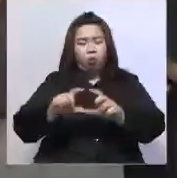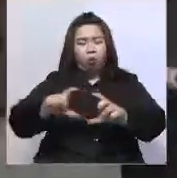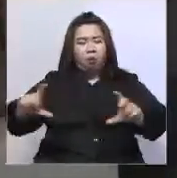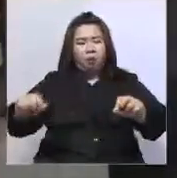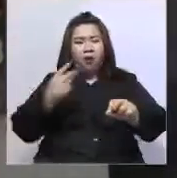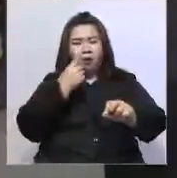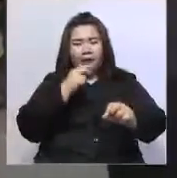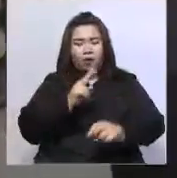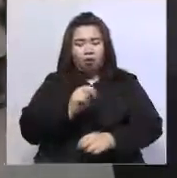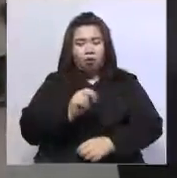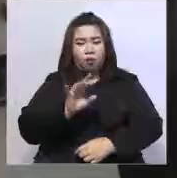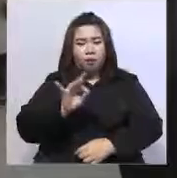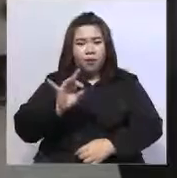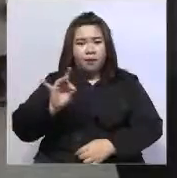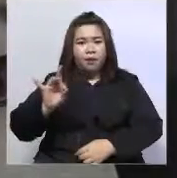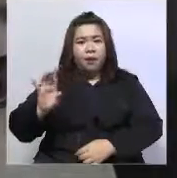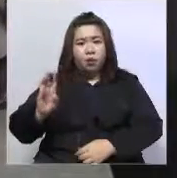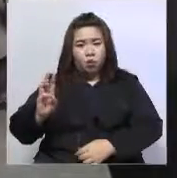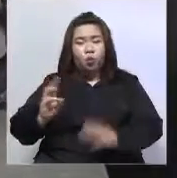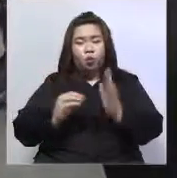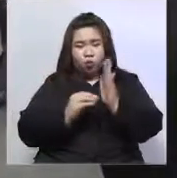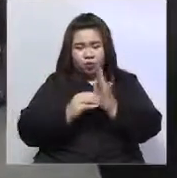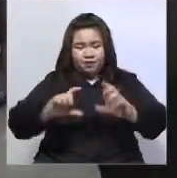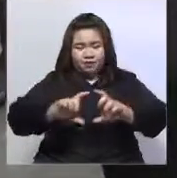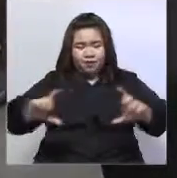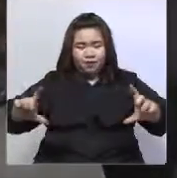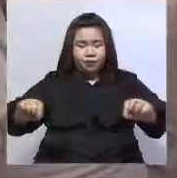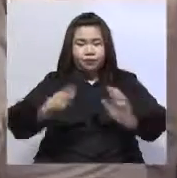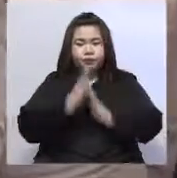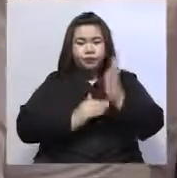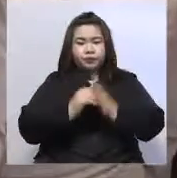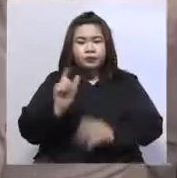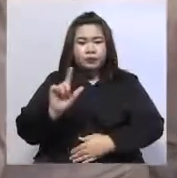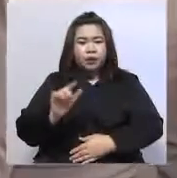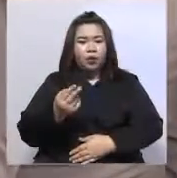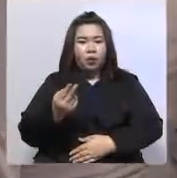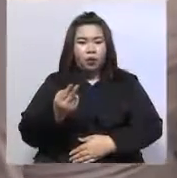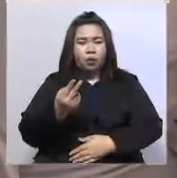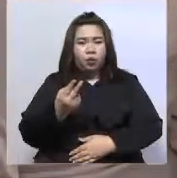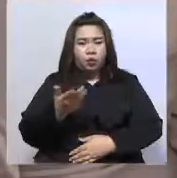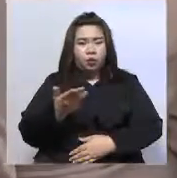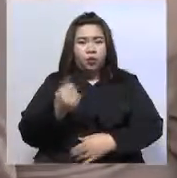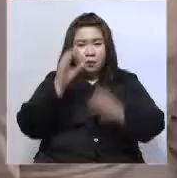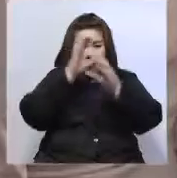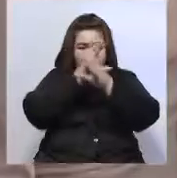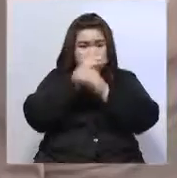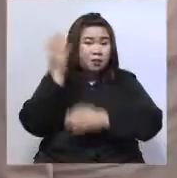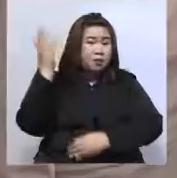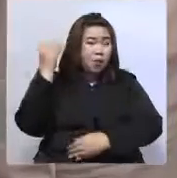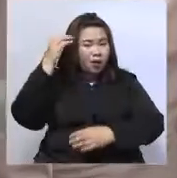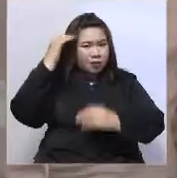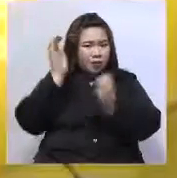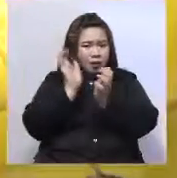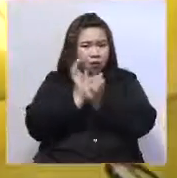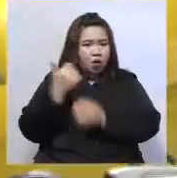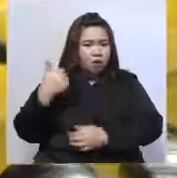เบียนนหนู8886กรุงเทพมหานครคันนี้เนี่ยนะคะสีเหลืองเนี่ยค่ะหลังจากเมื่อกลางดึกค่ะทางตำรวจสน.บางยี่ขัน